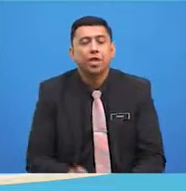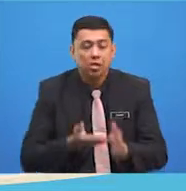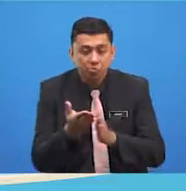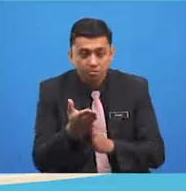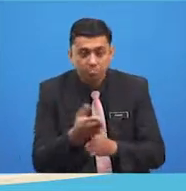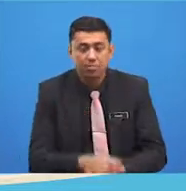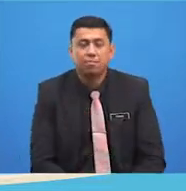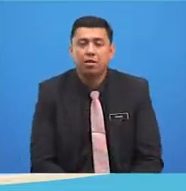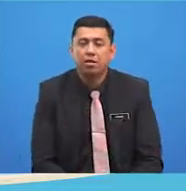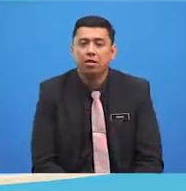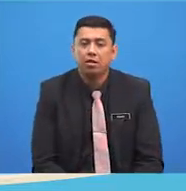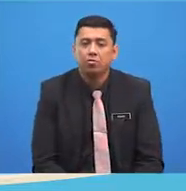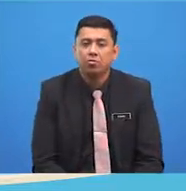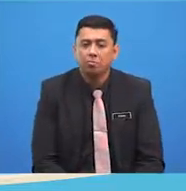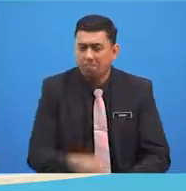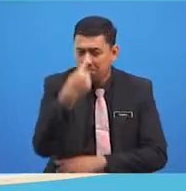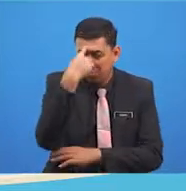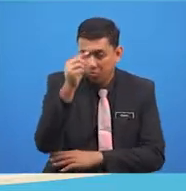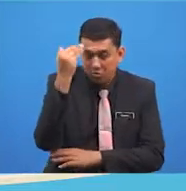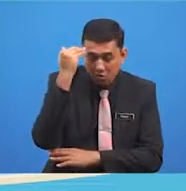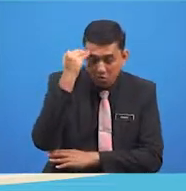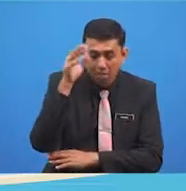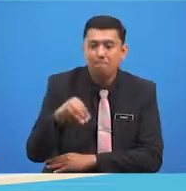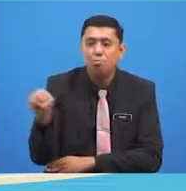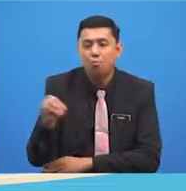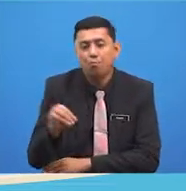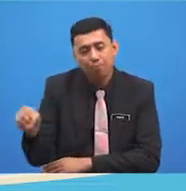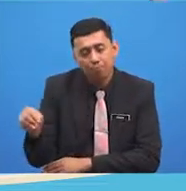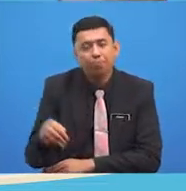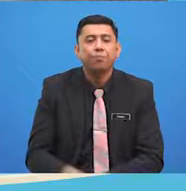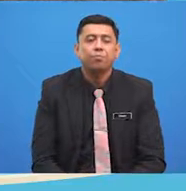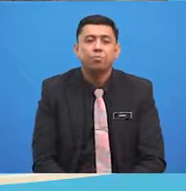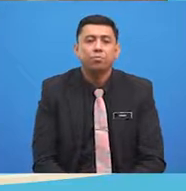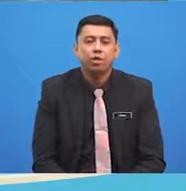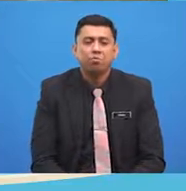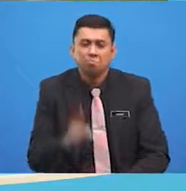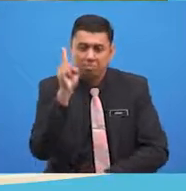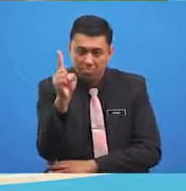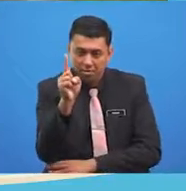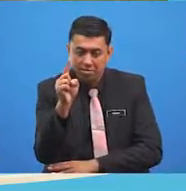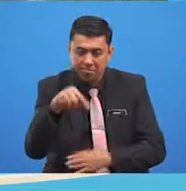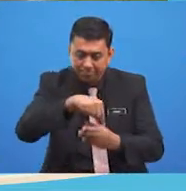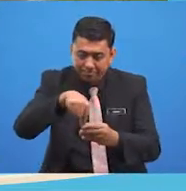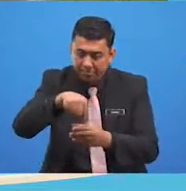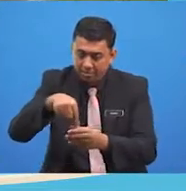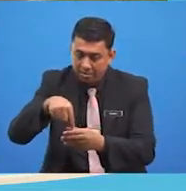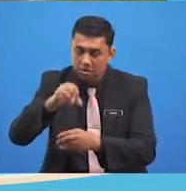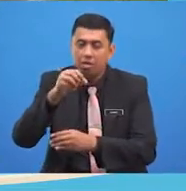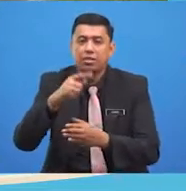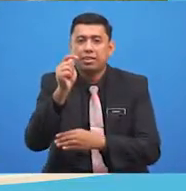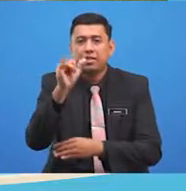Seterusnya, biji timah. Untuk pengetahuan murid-murid, biji timah adalah satu galian timah